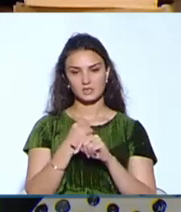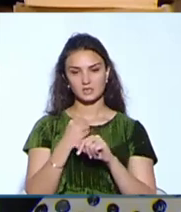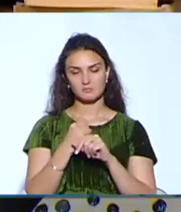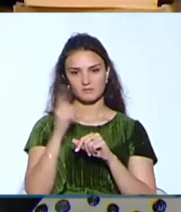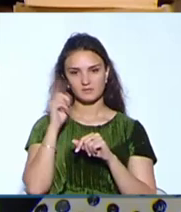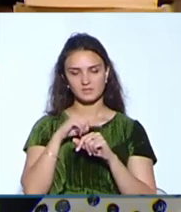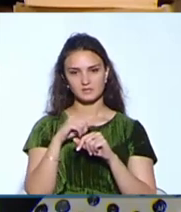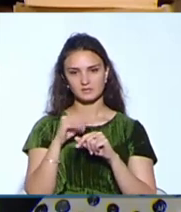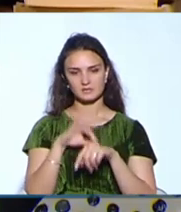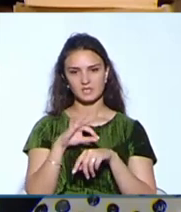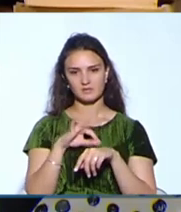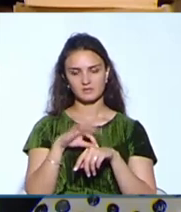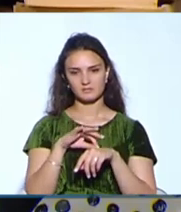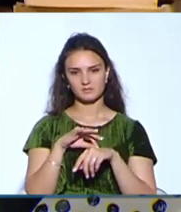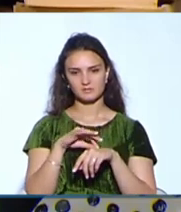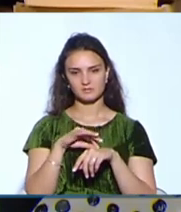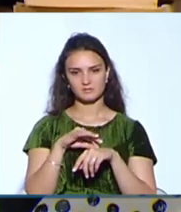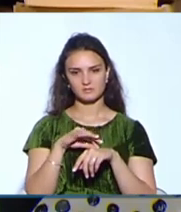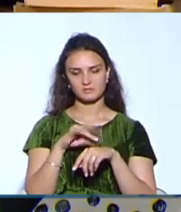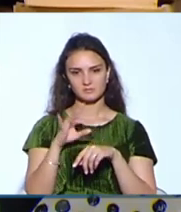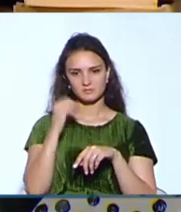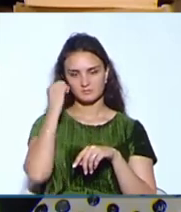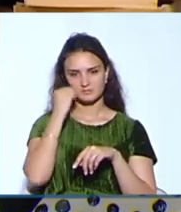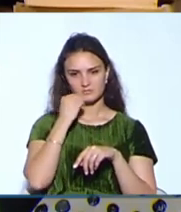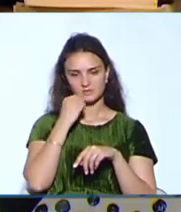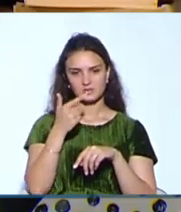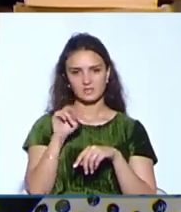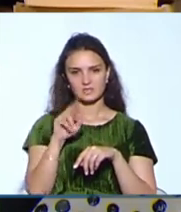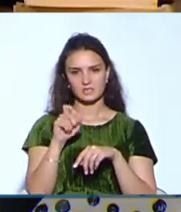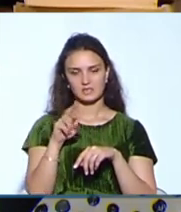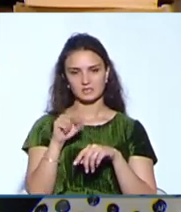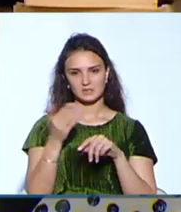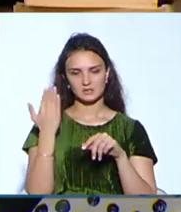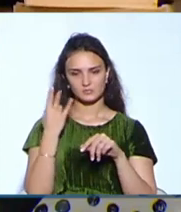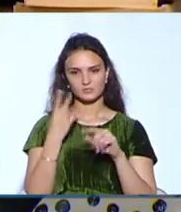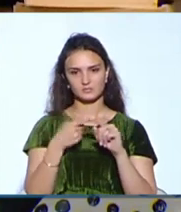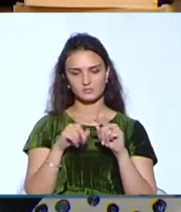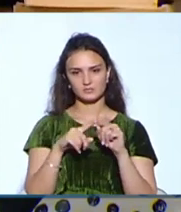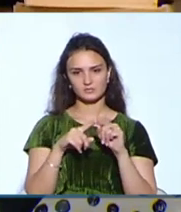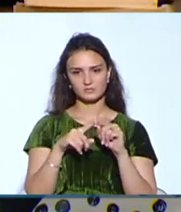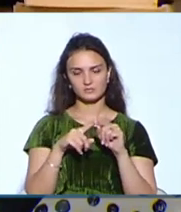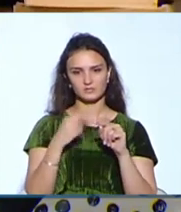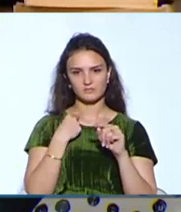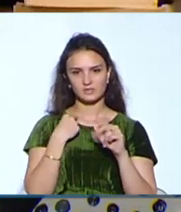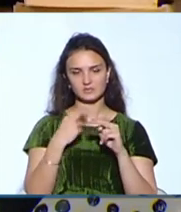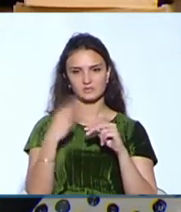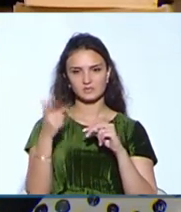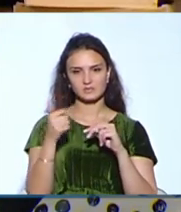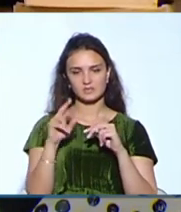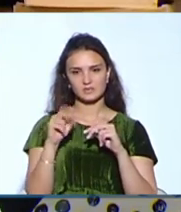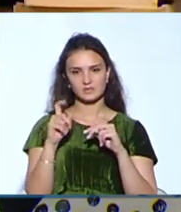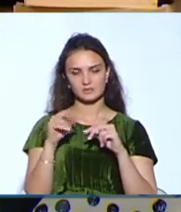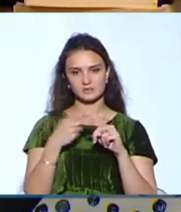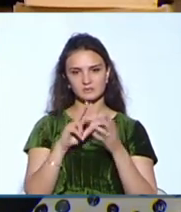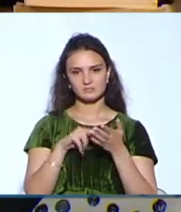ჩვენ ვიცით დაავადების მოხდა, მაგრამ მადლობას გადახდა უნდოდა ადრე, ვალს გადახდა უნდოდა ადრე